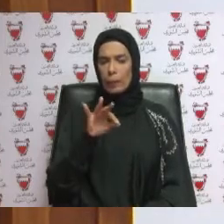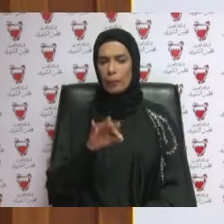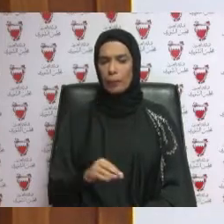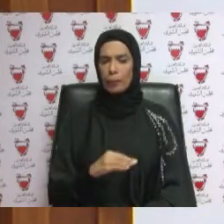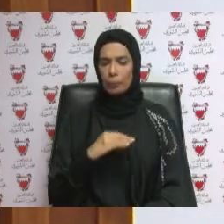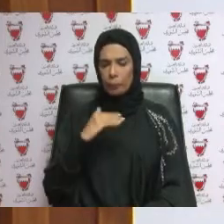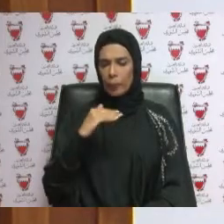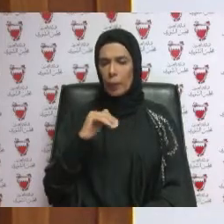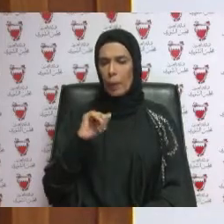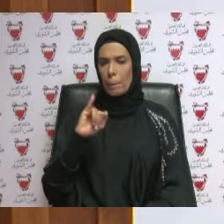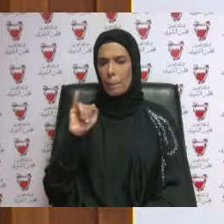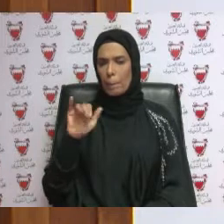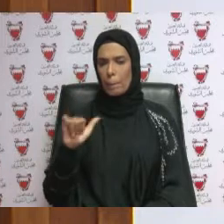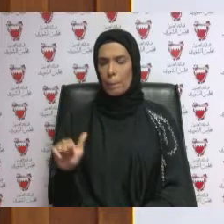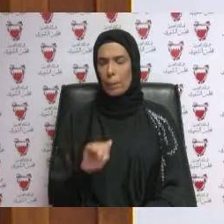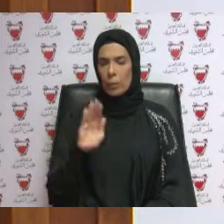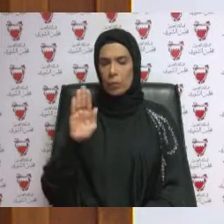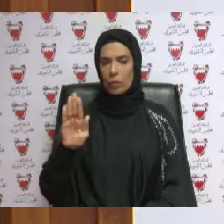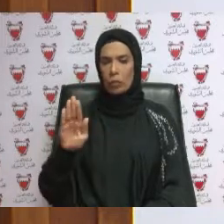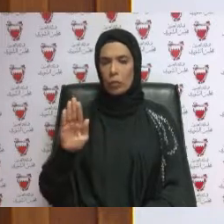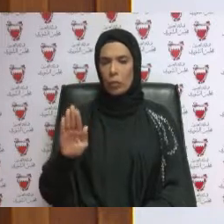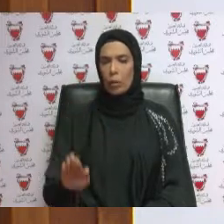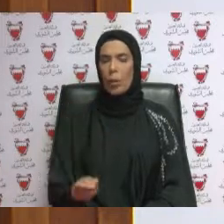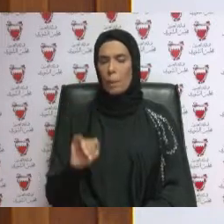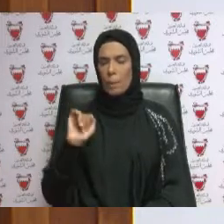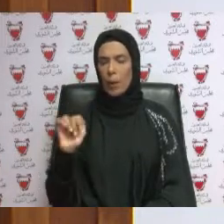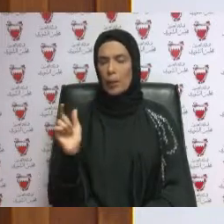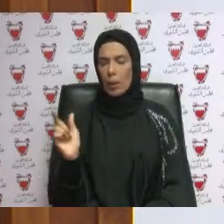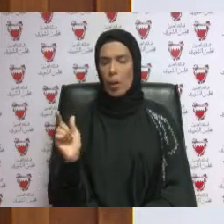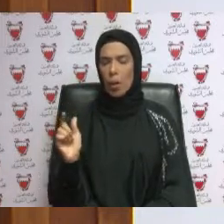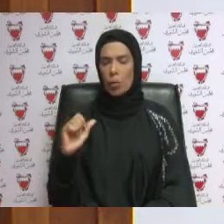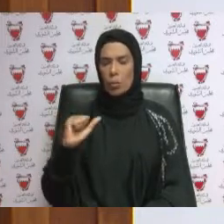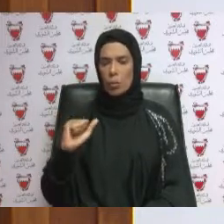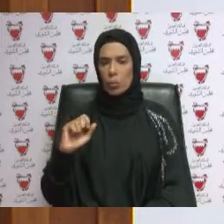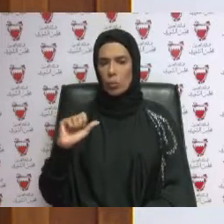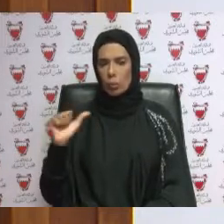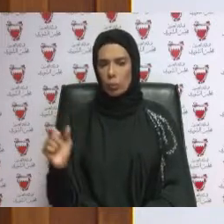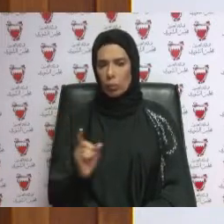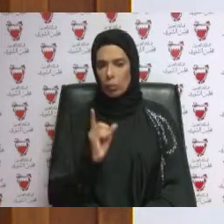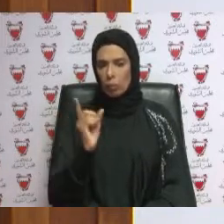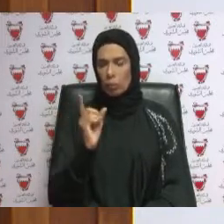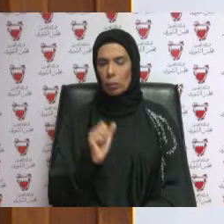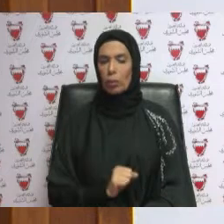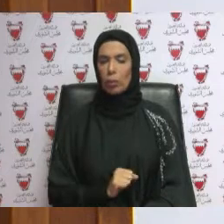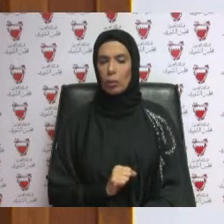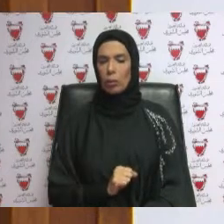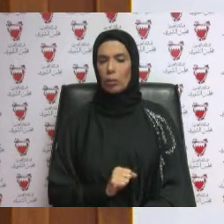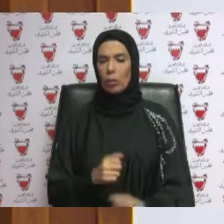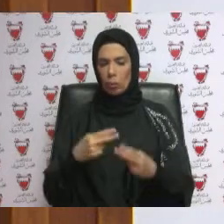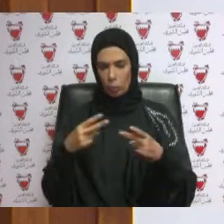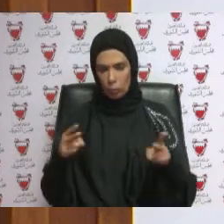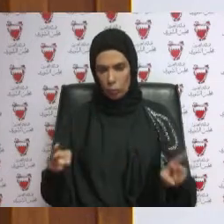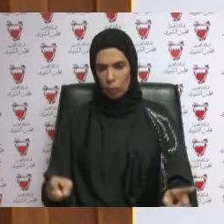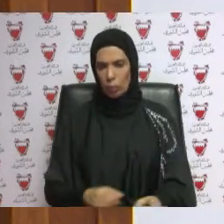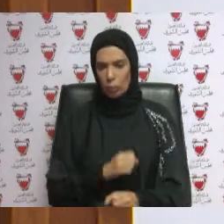خميس حمد رميحي مقررا أصليا والدكتور سعادة الدكتور منصور سرحان مقررا احتياطيا. ثالثا، توصي اللجنة الموافقة على